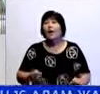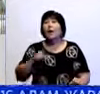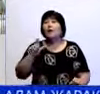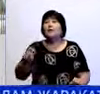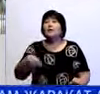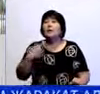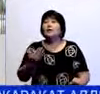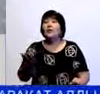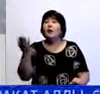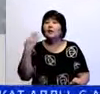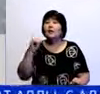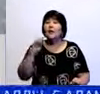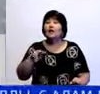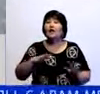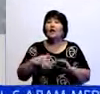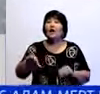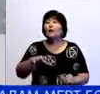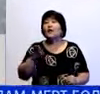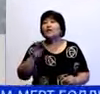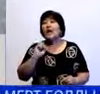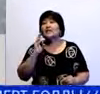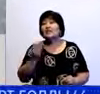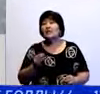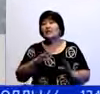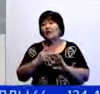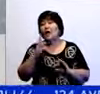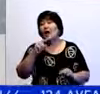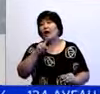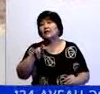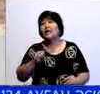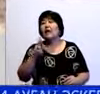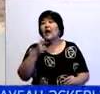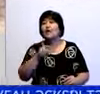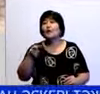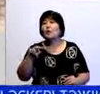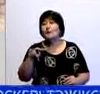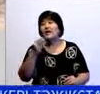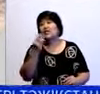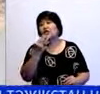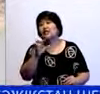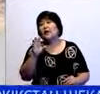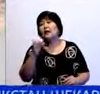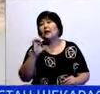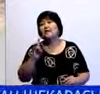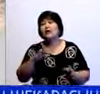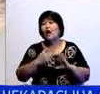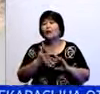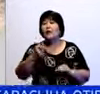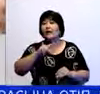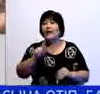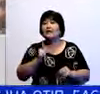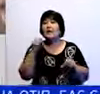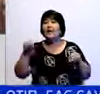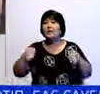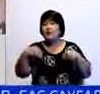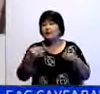Мамандардың айтуынша, былтыр Арал ауданындағы Жақсығылыш кентіне, Қазал ауданындағы Ғани Мұратбаев және Шиелі ауданындағы Байсын ауылдарына көгілдір отын